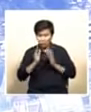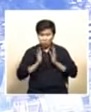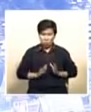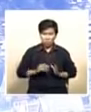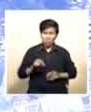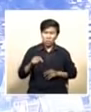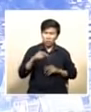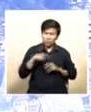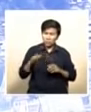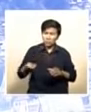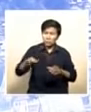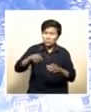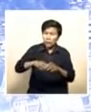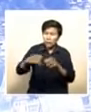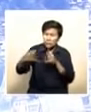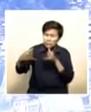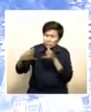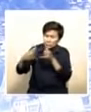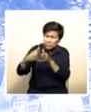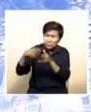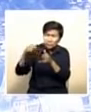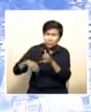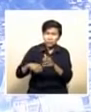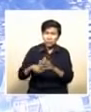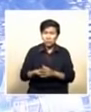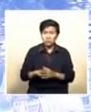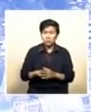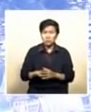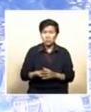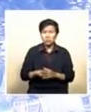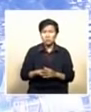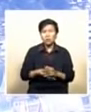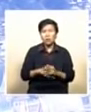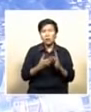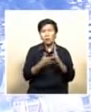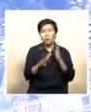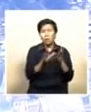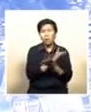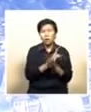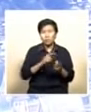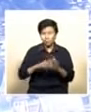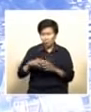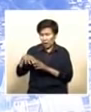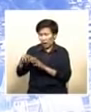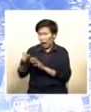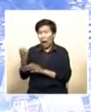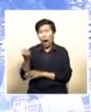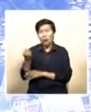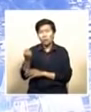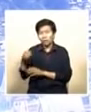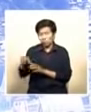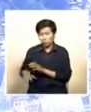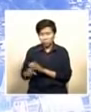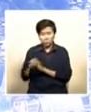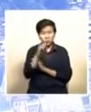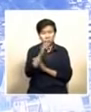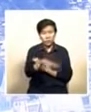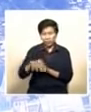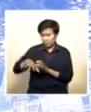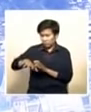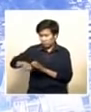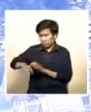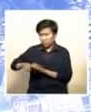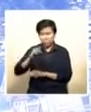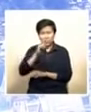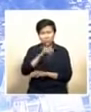รายการโทรทัศน์ซึ่งก็มีคนไปอยู่ในกองถ่ายจำนวนมากขอให้ท่านเพิ่มความระมัดระวังในส่ว